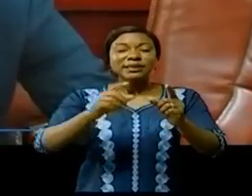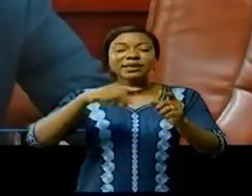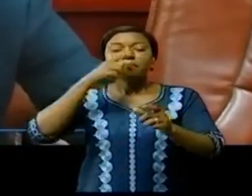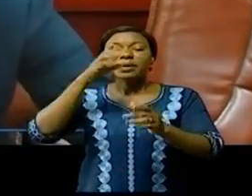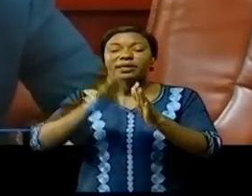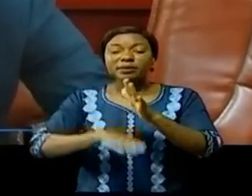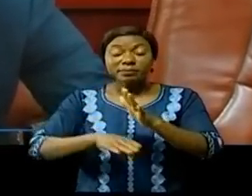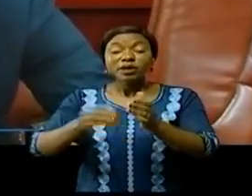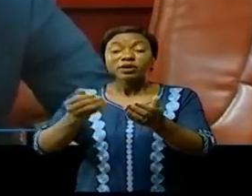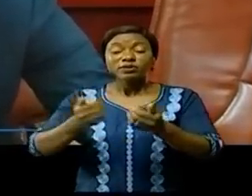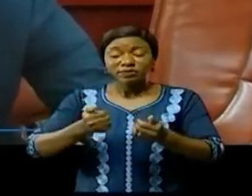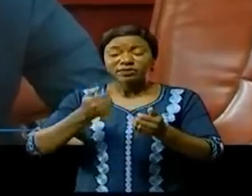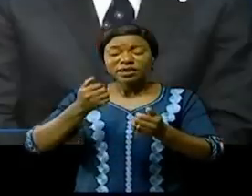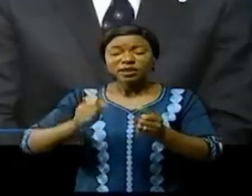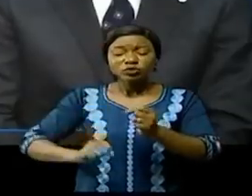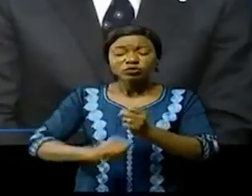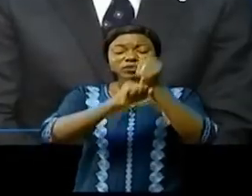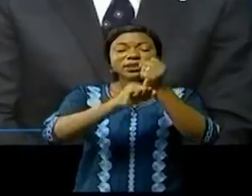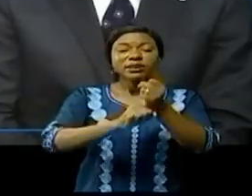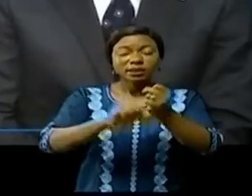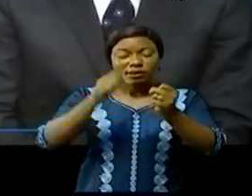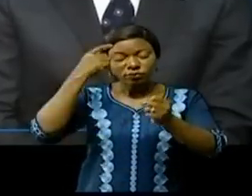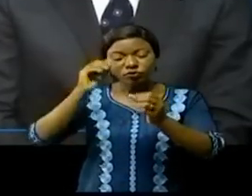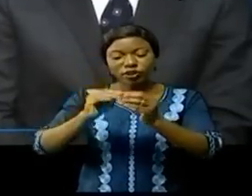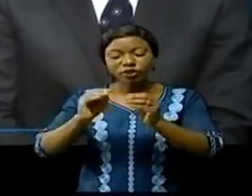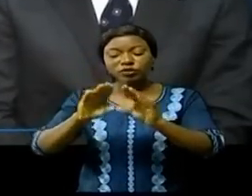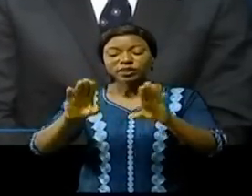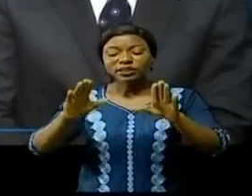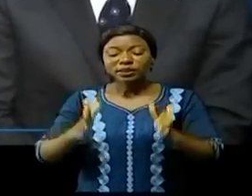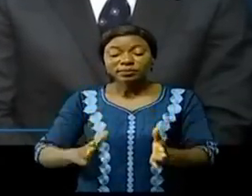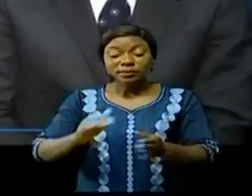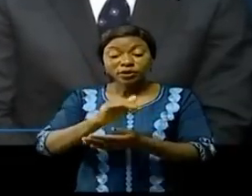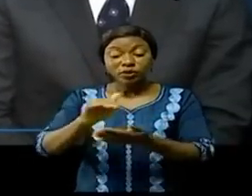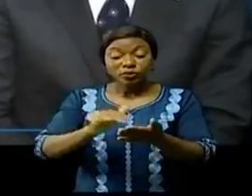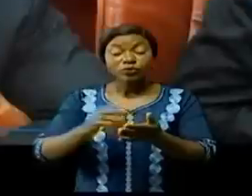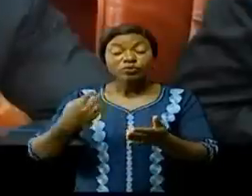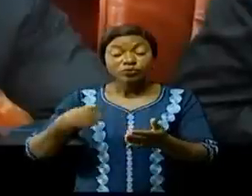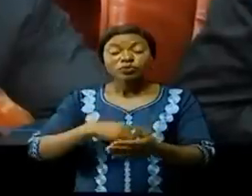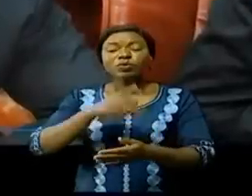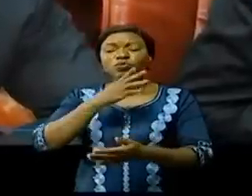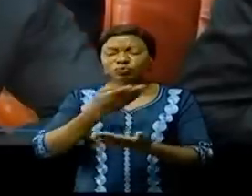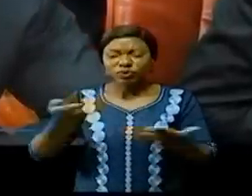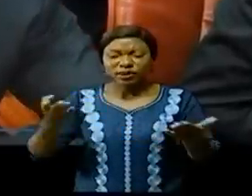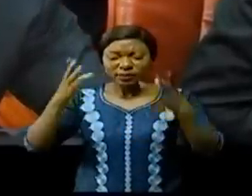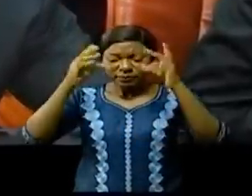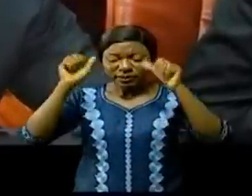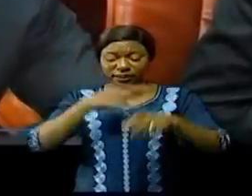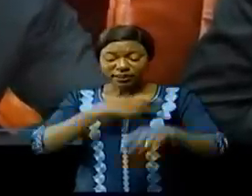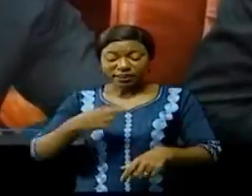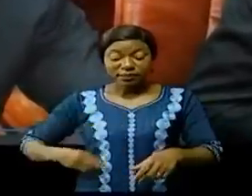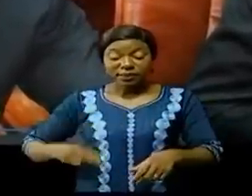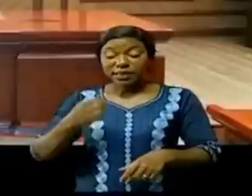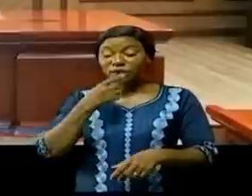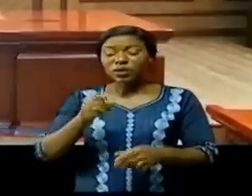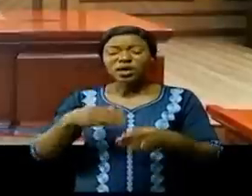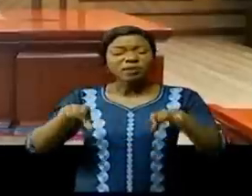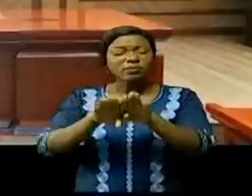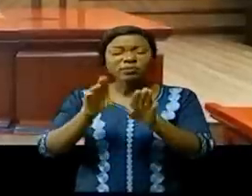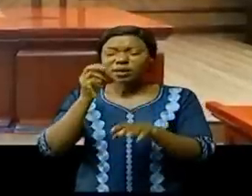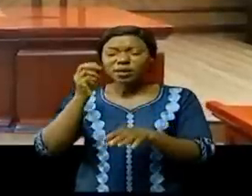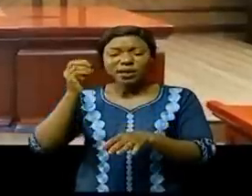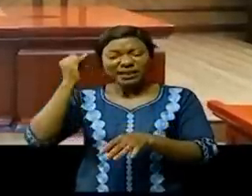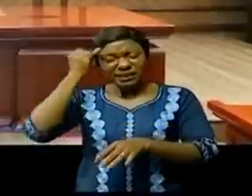son soutien pour la réussite de la dite table ronde. Et nous restons convaincus d'ailleurs parce que le président de la République n'a pas mâché le mot. Il